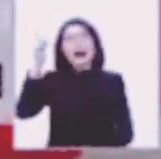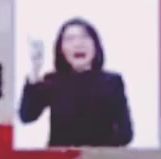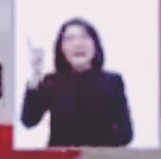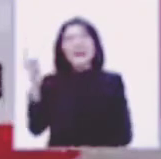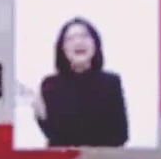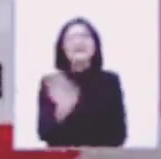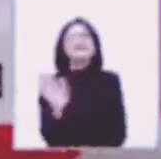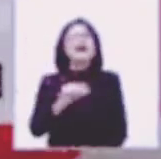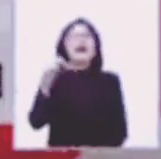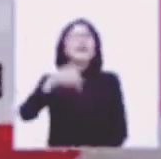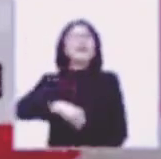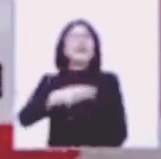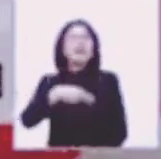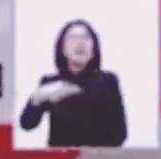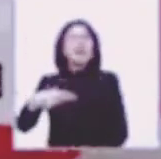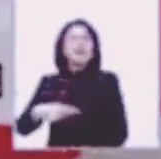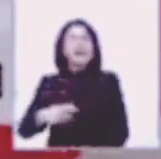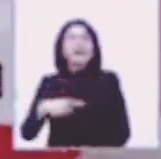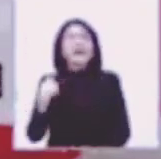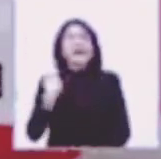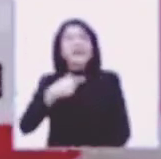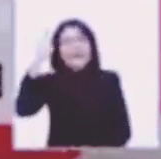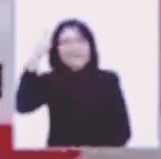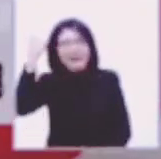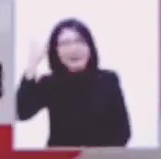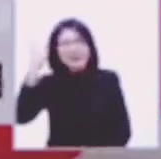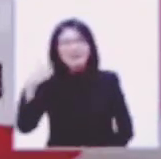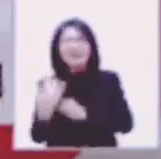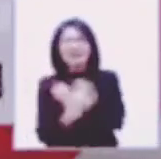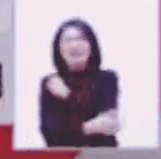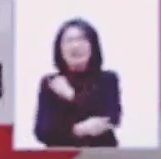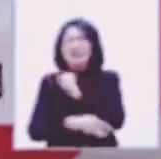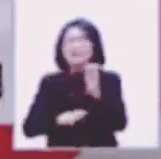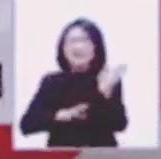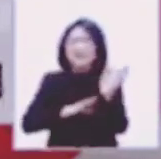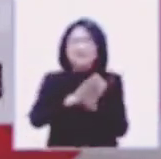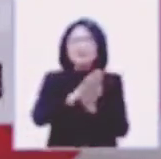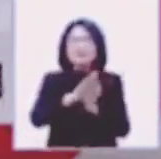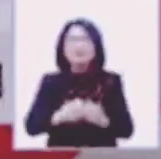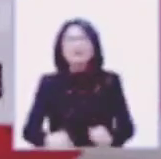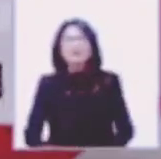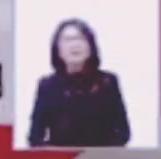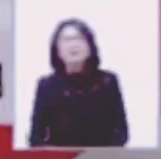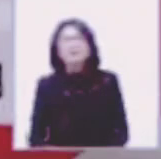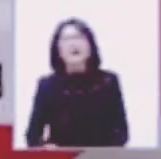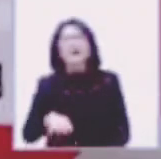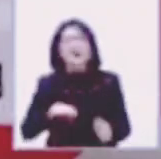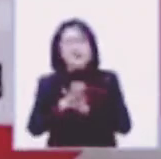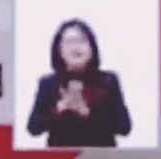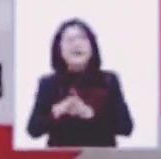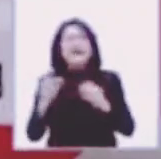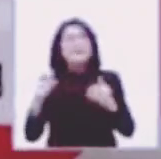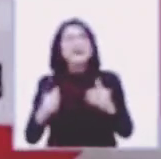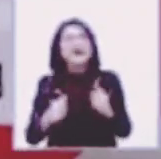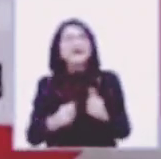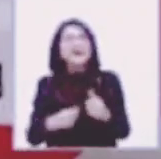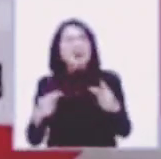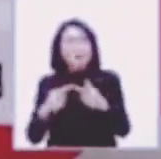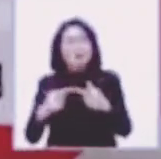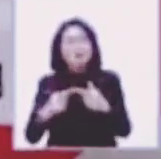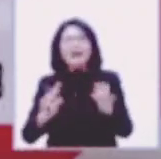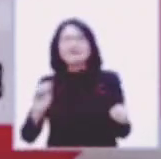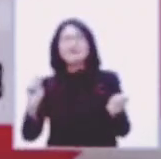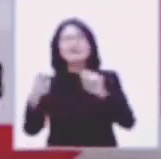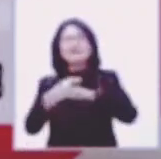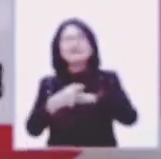sampai terjadi di Indonesia. Kita belajar dari negara maju. Negara maju aja masih ada tantangan-tantangannya. Intinya,